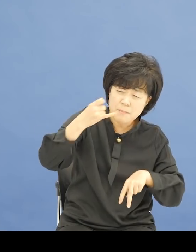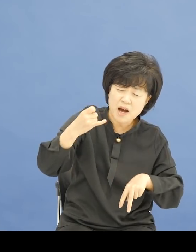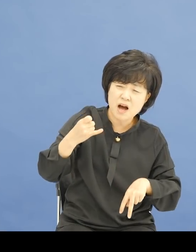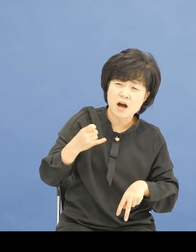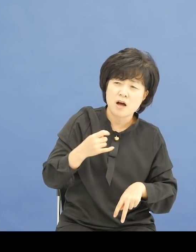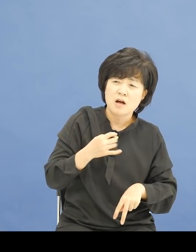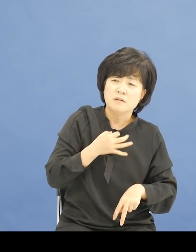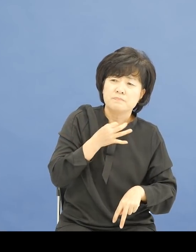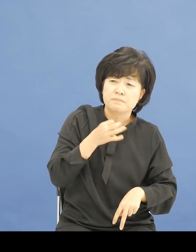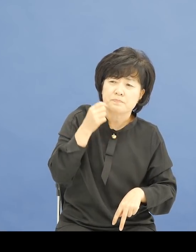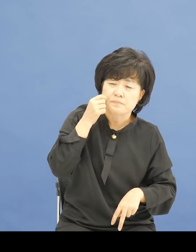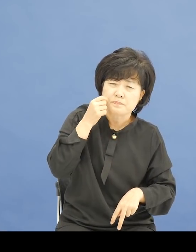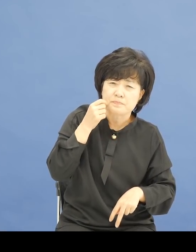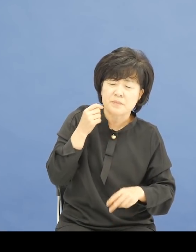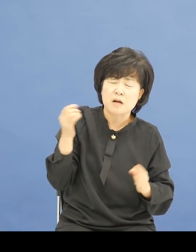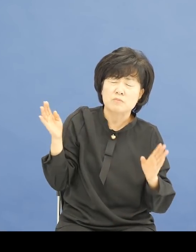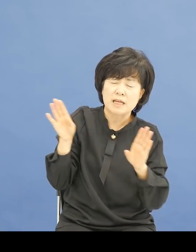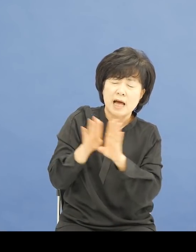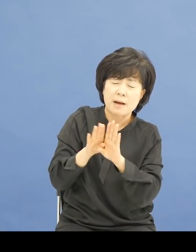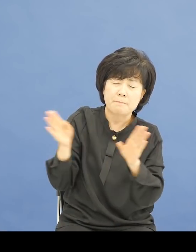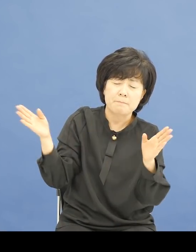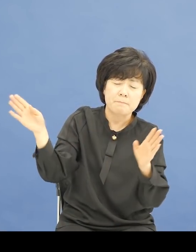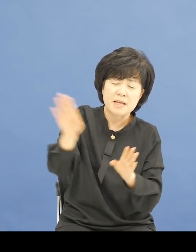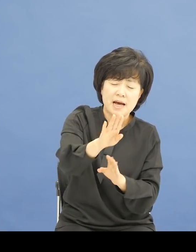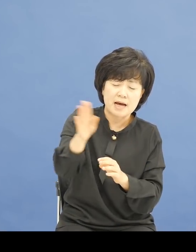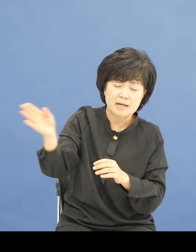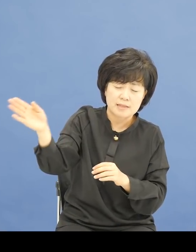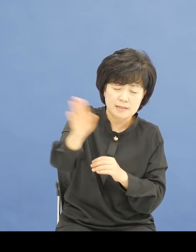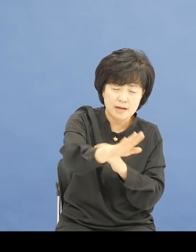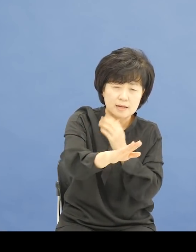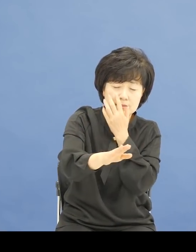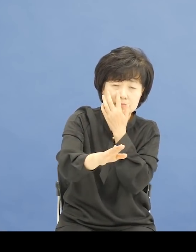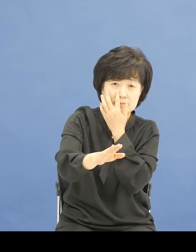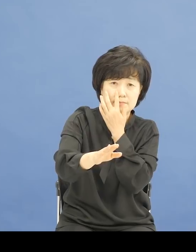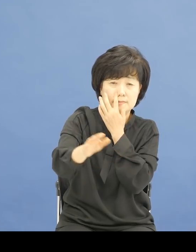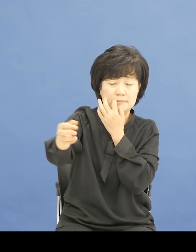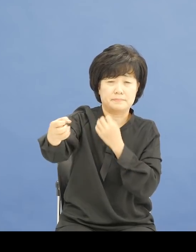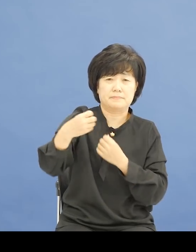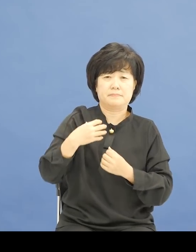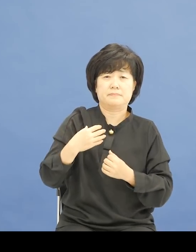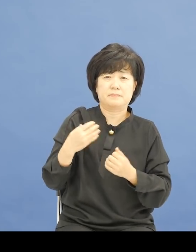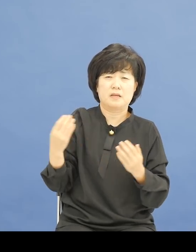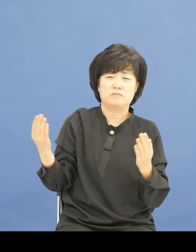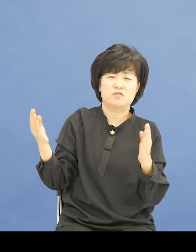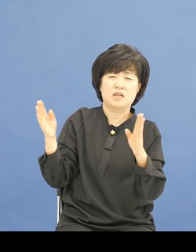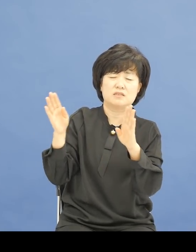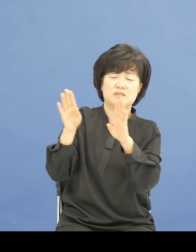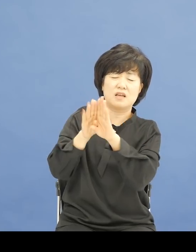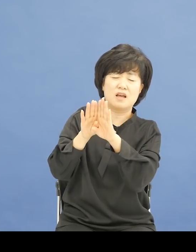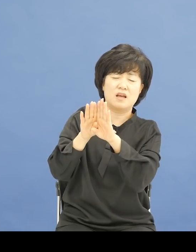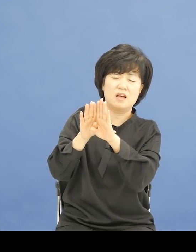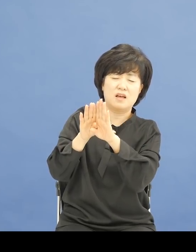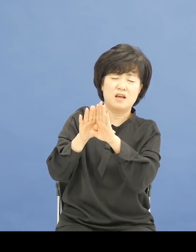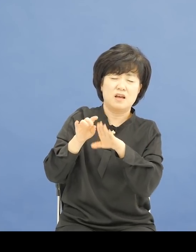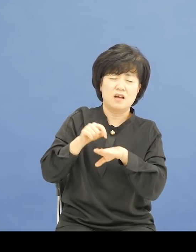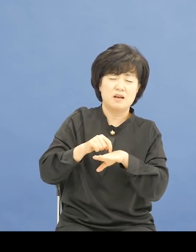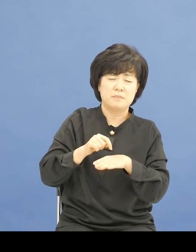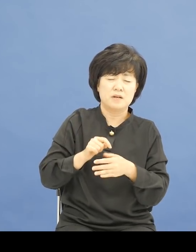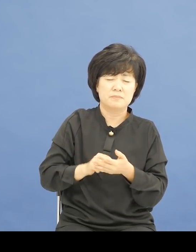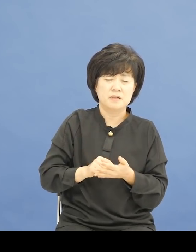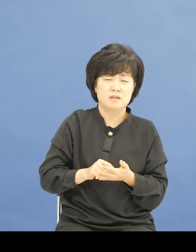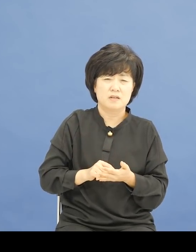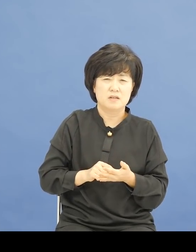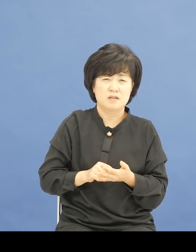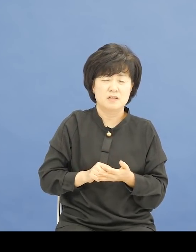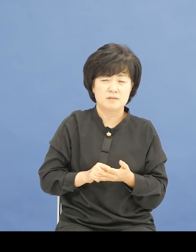소리를 내지 못하시고 문 닫으라고 이렇게 하시는 거죠. 문을 딱 닫는데 어린 마음에